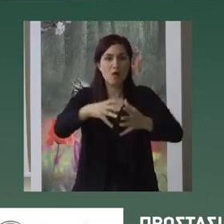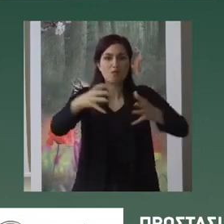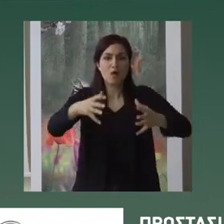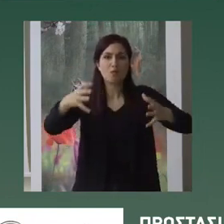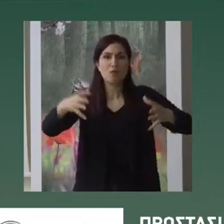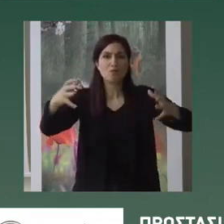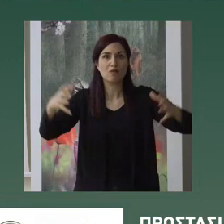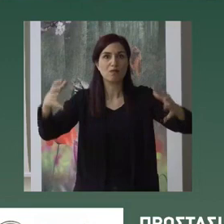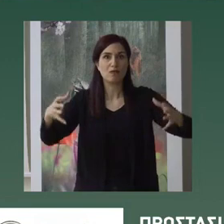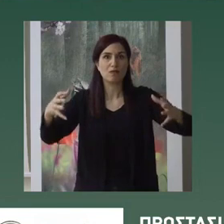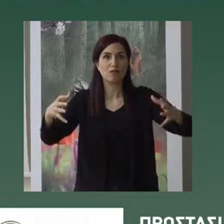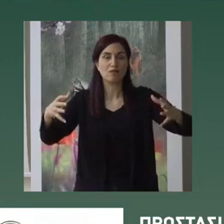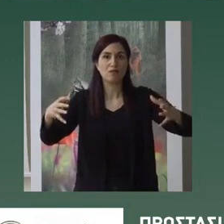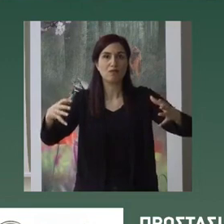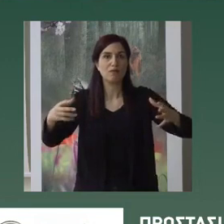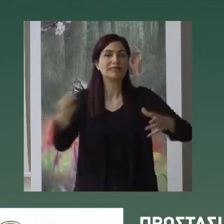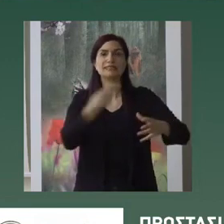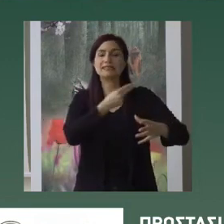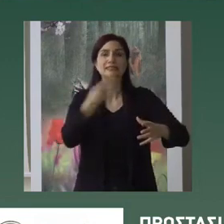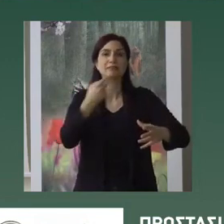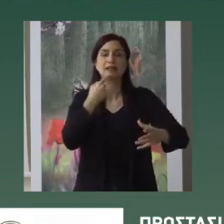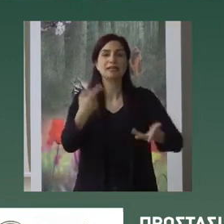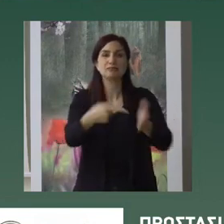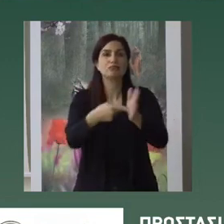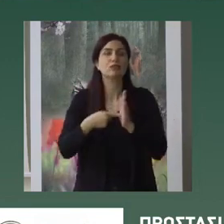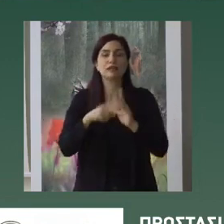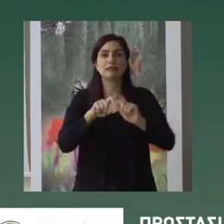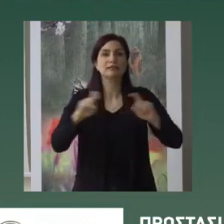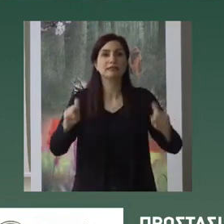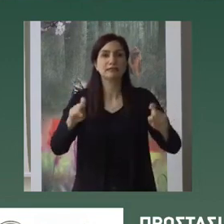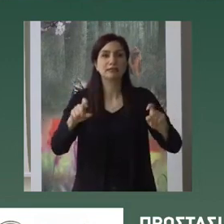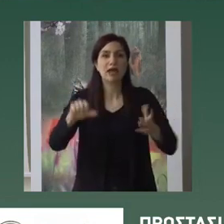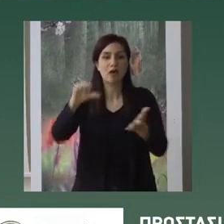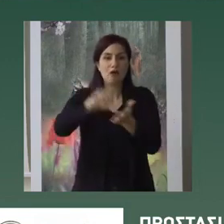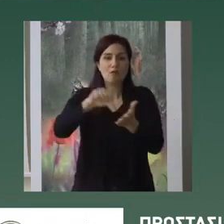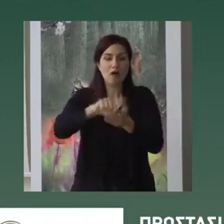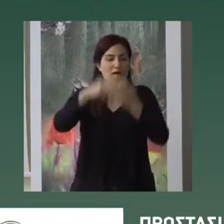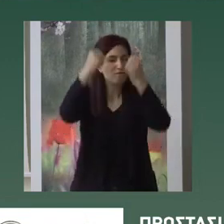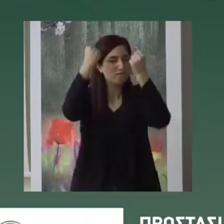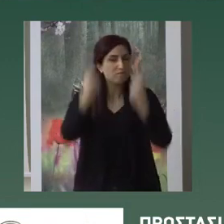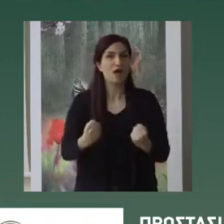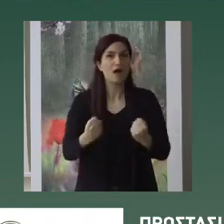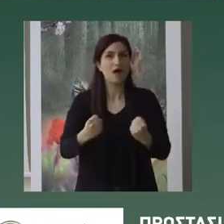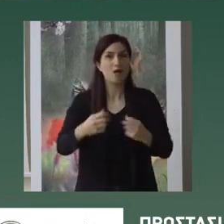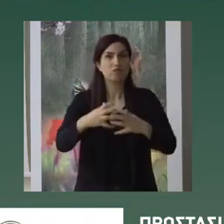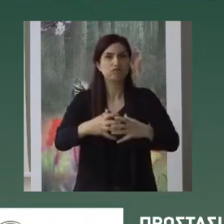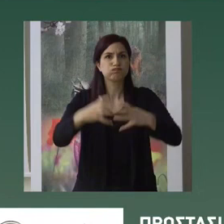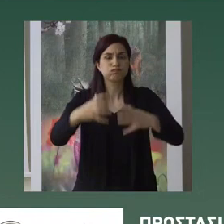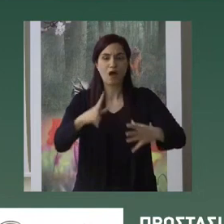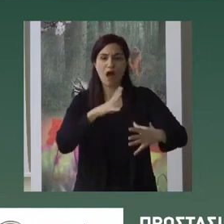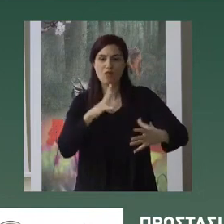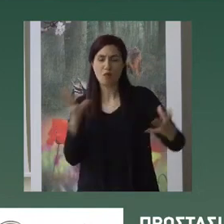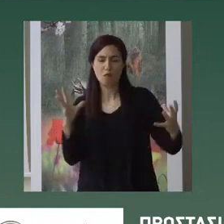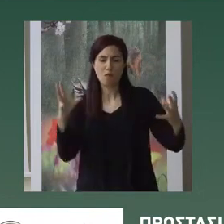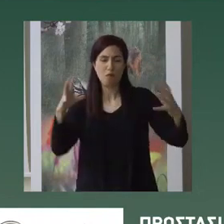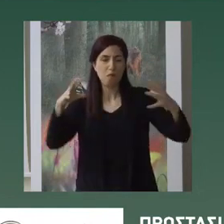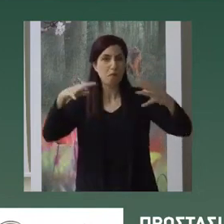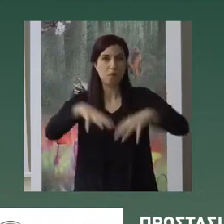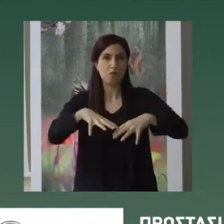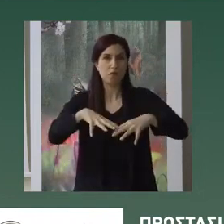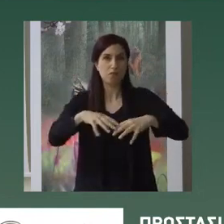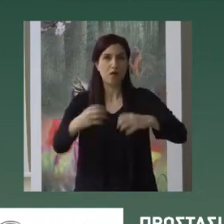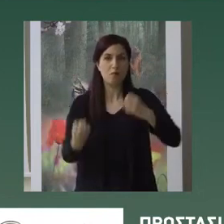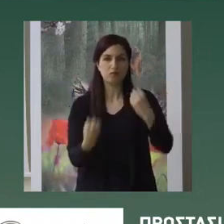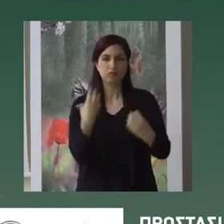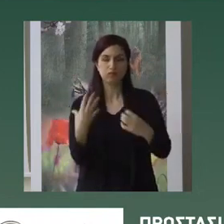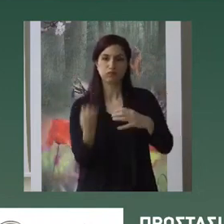σημαίνει? Σημαίνει ότι επιβαρύνεται το αστικό περιβάλλον, πολλαπλασιάζονται οι μεταφορές, πολλαπλασιάζονται οι πηγές εκπομπής αερίων θερμοκηπίου